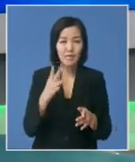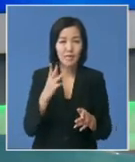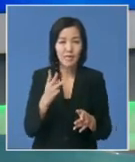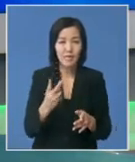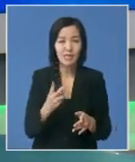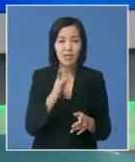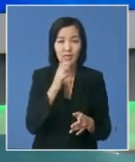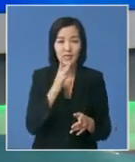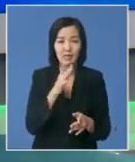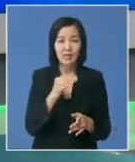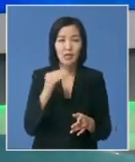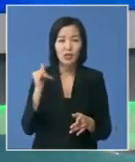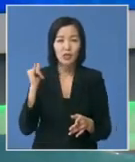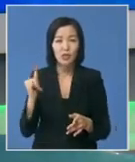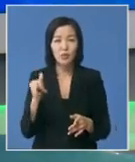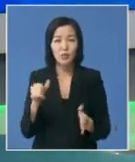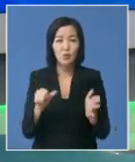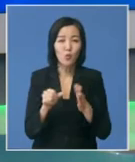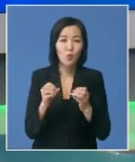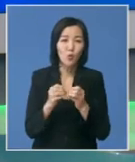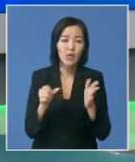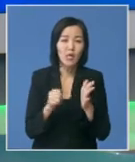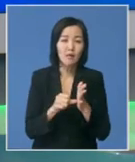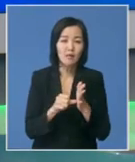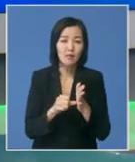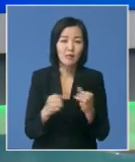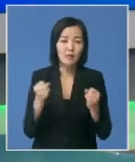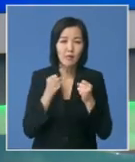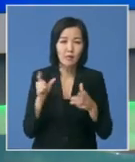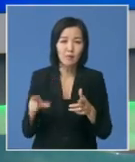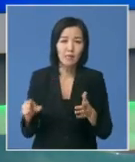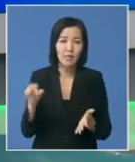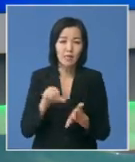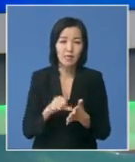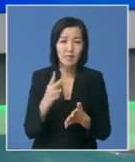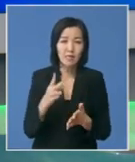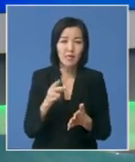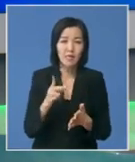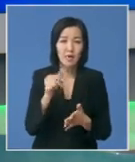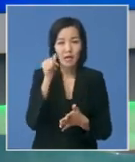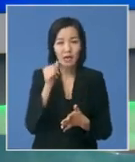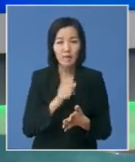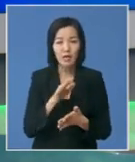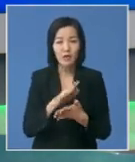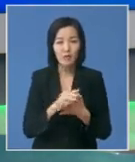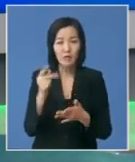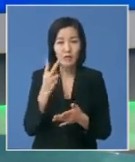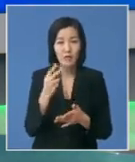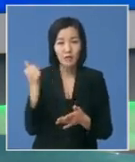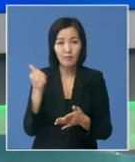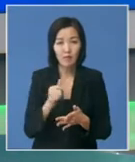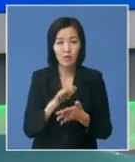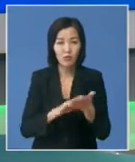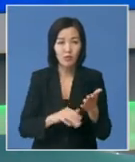Жетісу өңірінің үздік деген 16 былғары қолғап шебері қатысқан болатын. Екі аптаға созылған жобада 69 бен 75